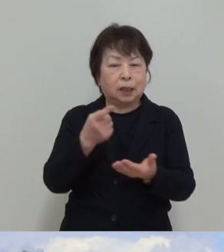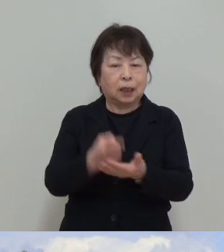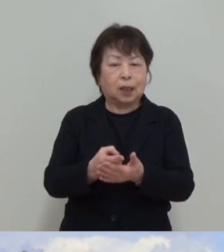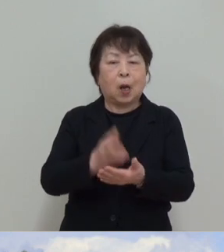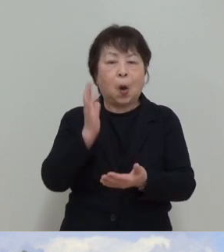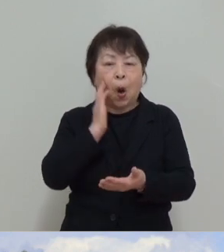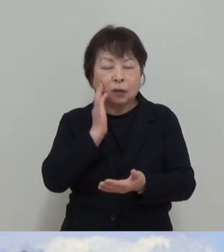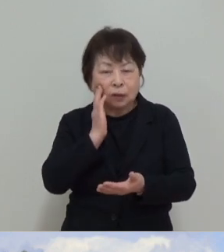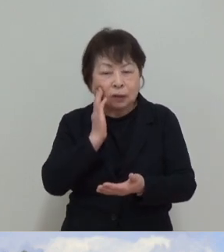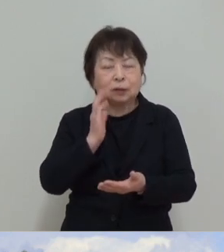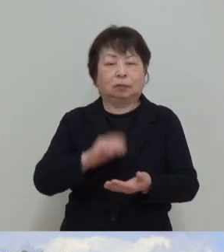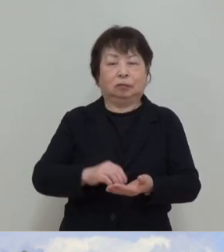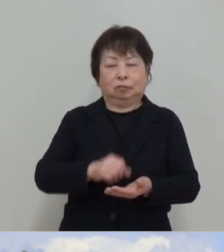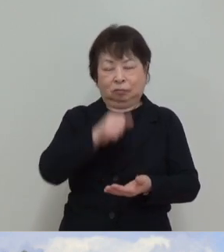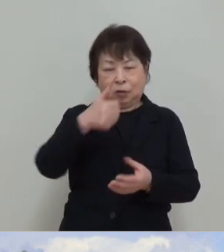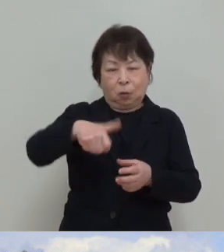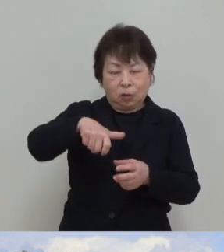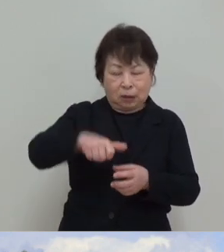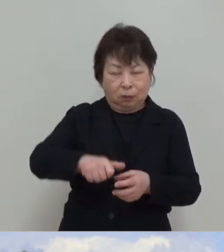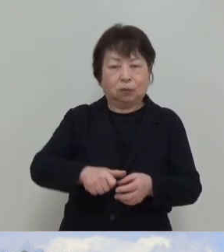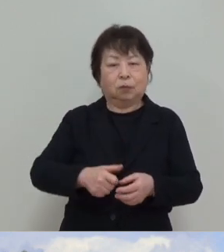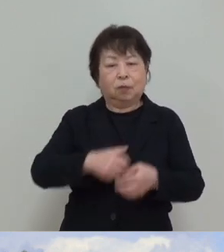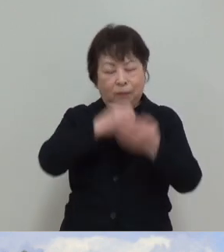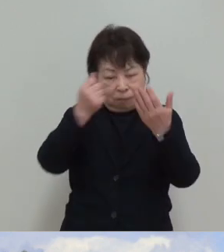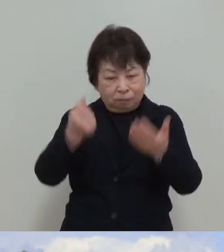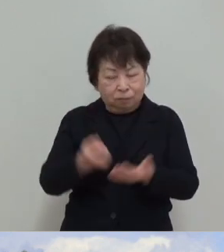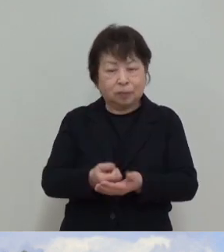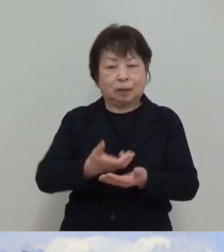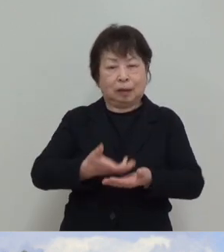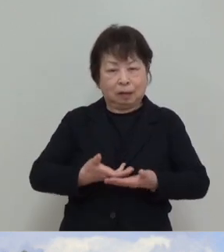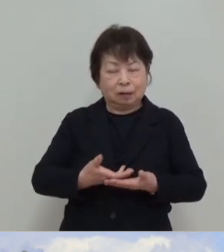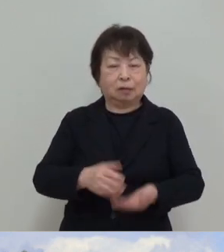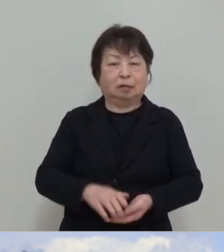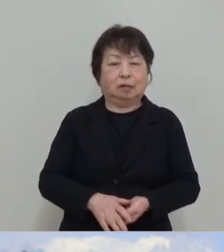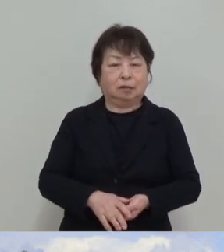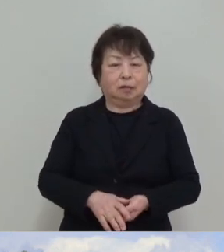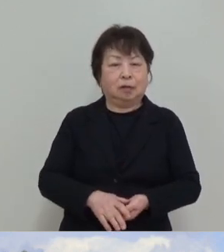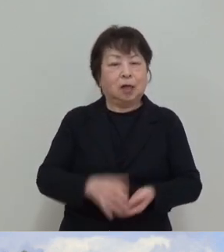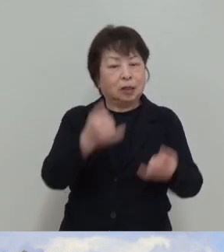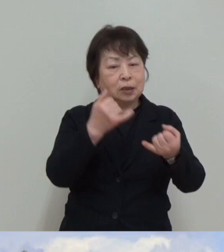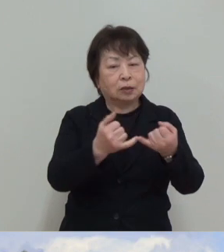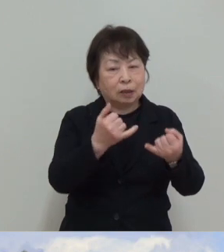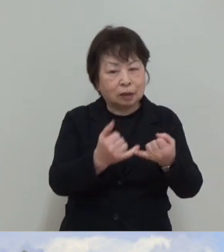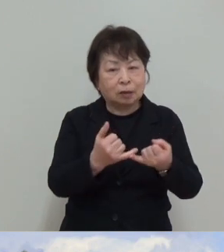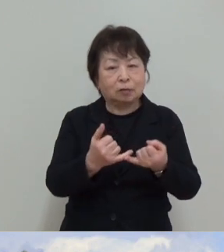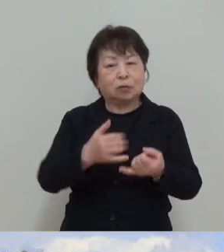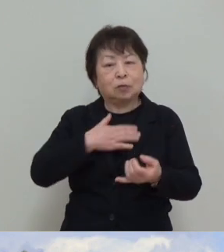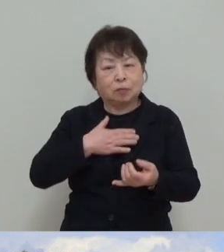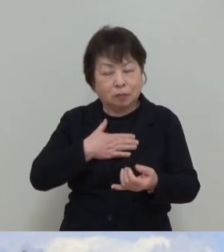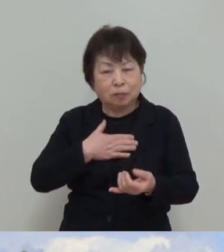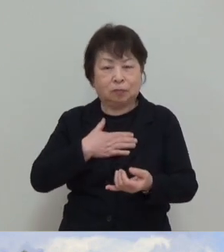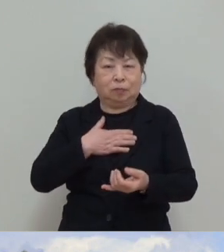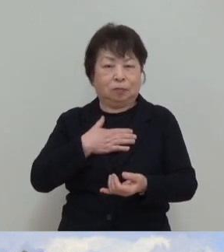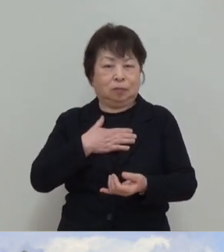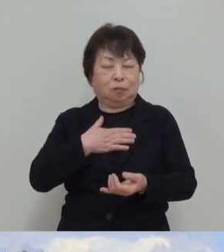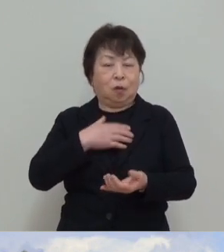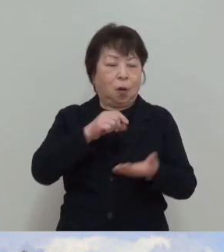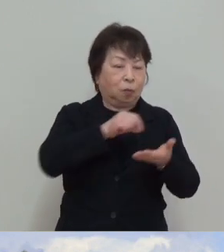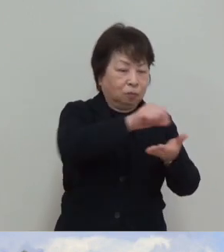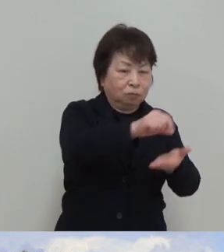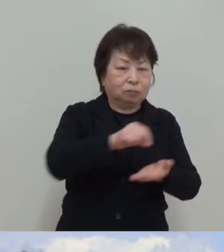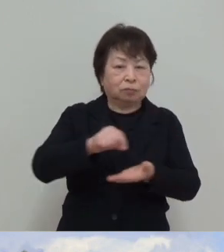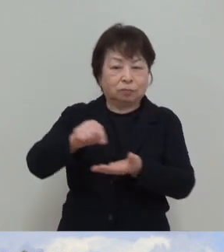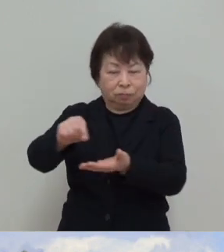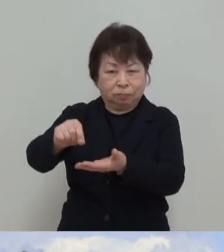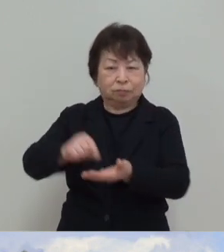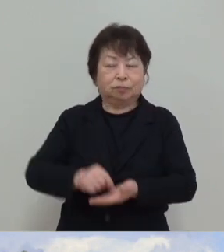味わえない新茶の味を堪能していただき、ご親戚やお知り合いへのご神物